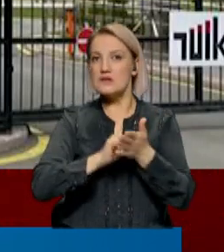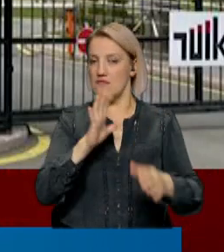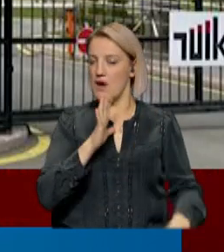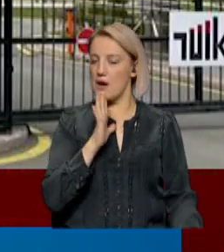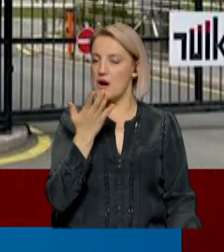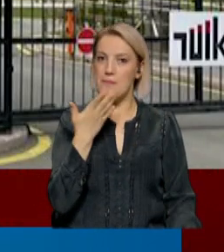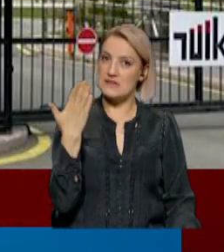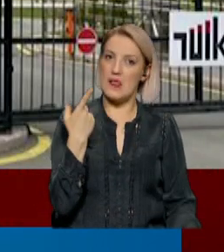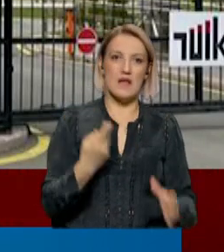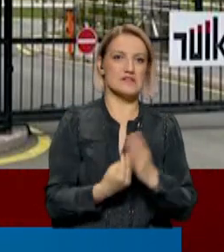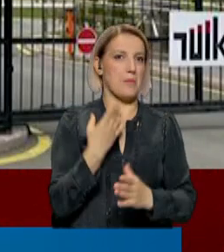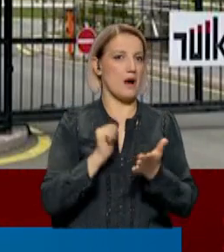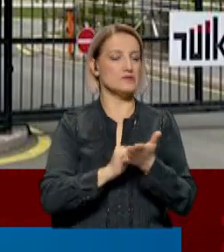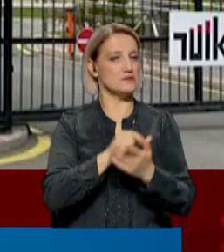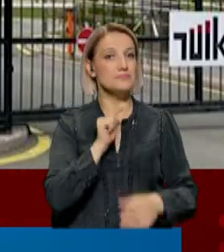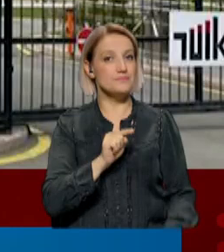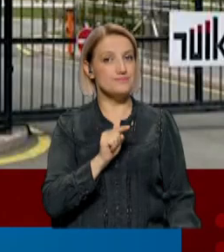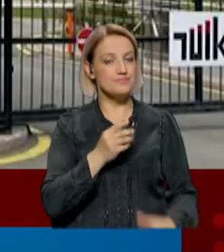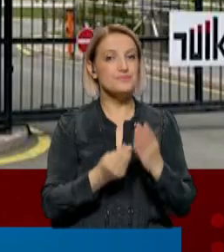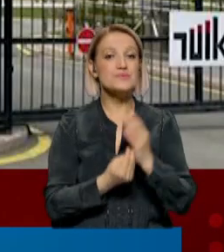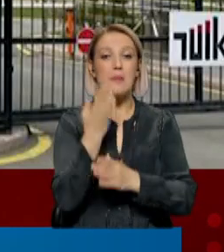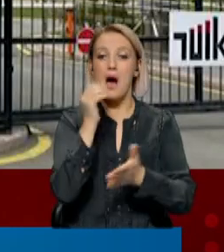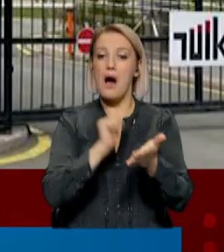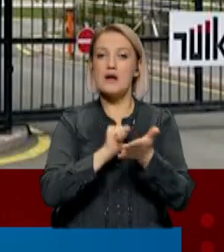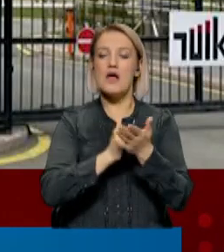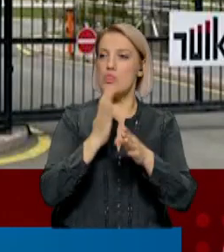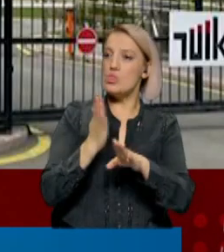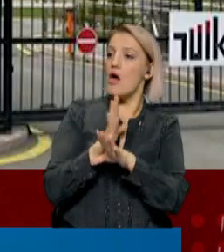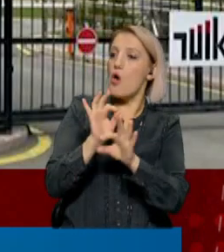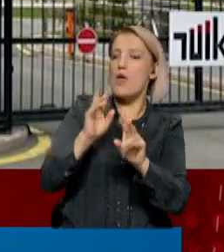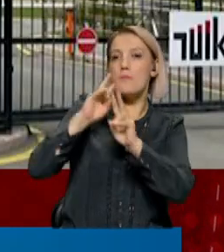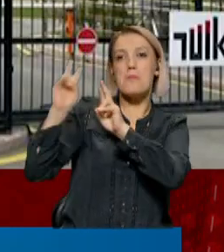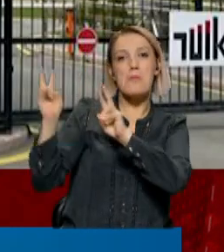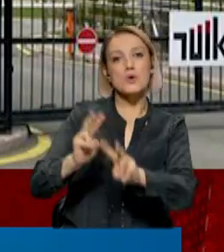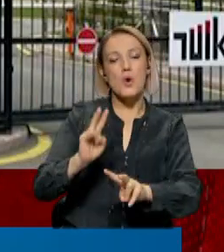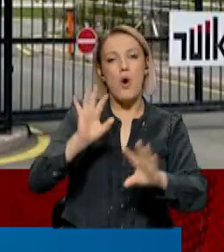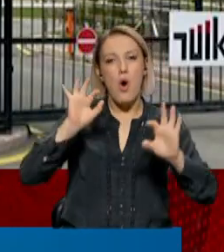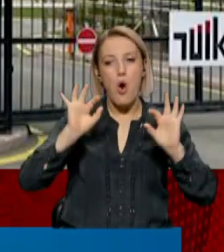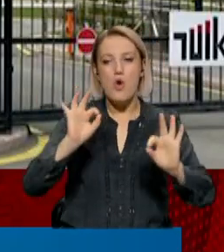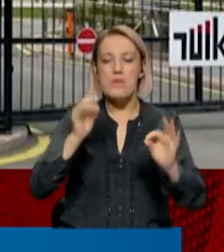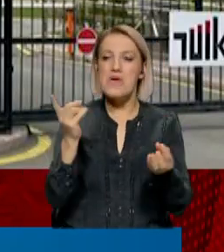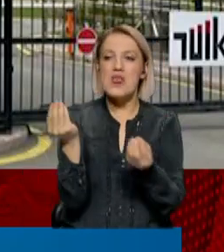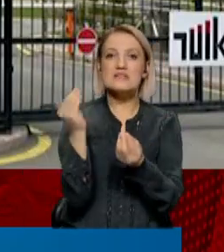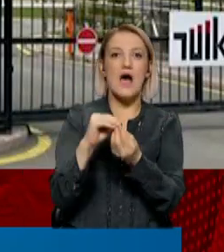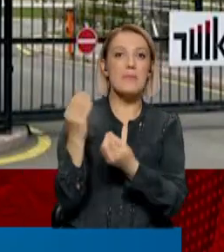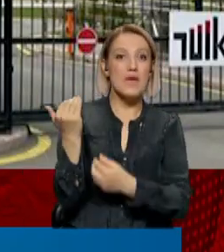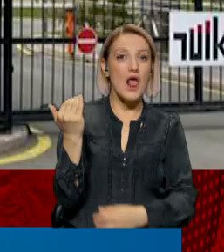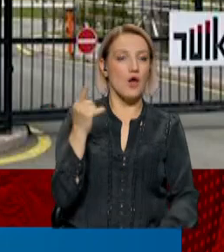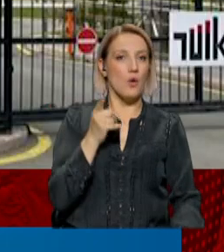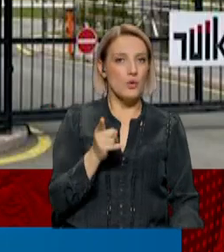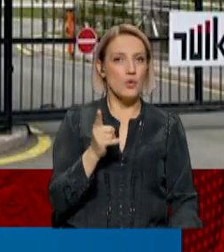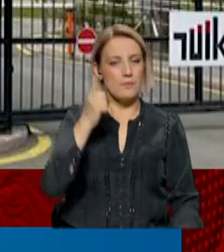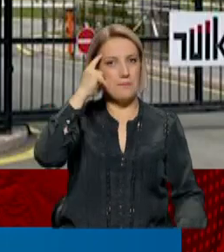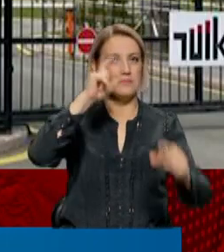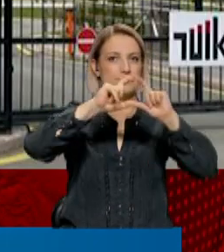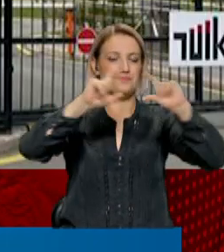Mesela Sabah Gazetesi. Sabah Gazetesi, neden hep öyle bakıyorsunuz? Bakın öyle bir zam geliyor ki diye manşet